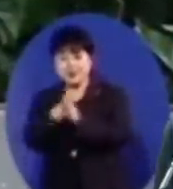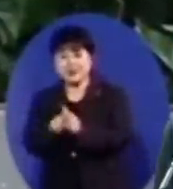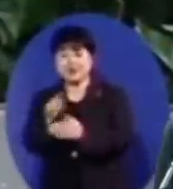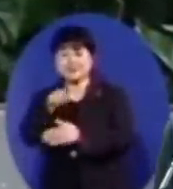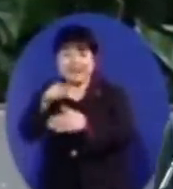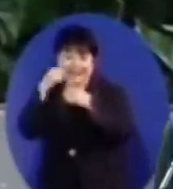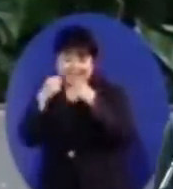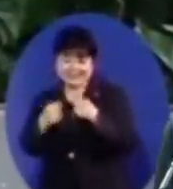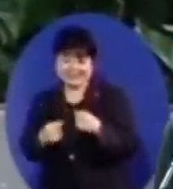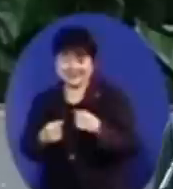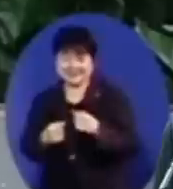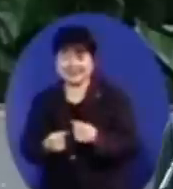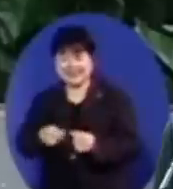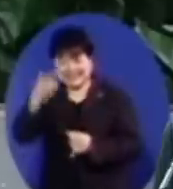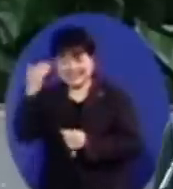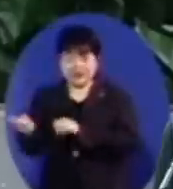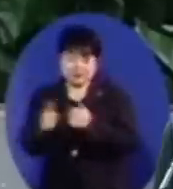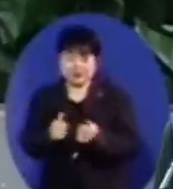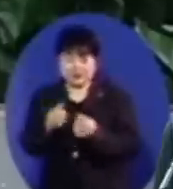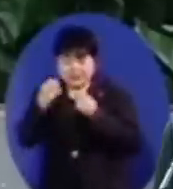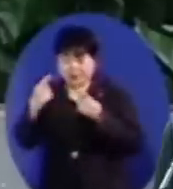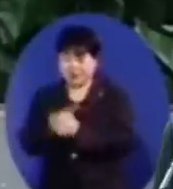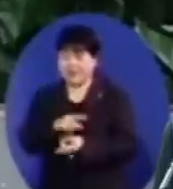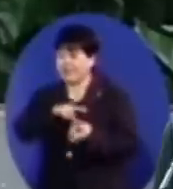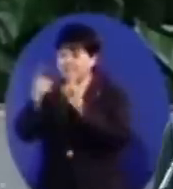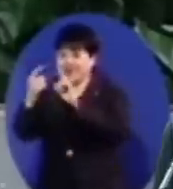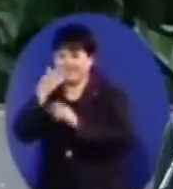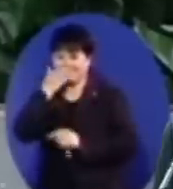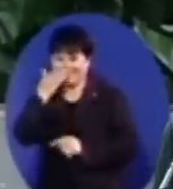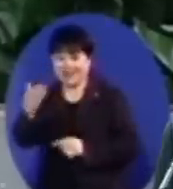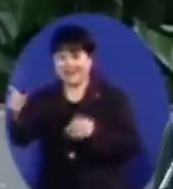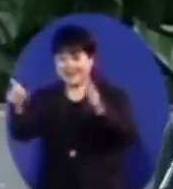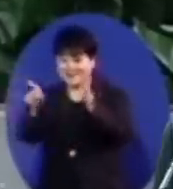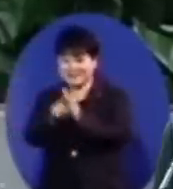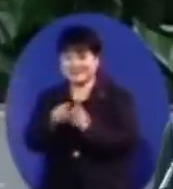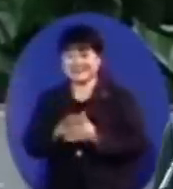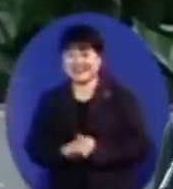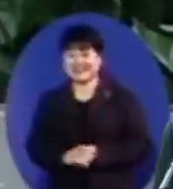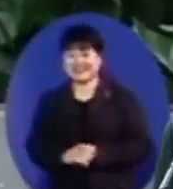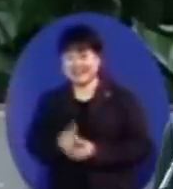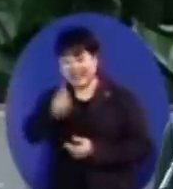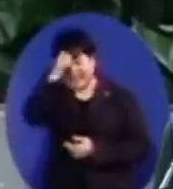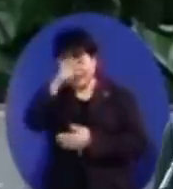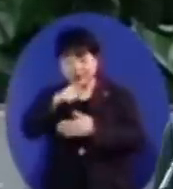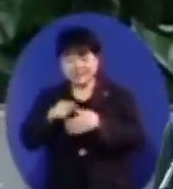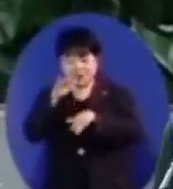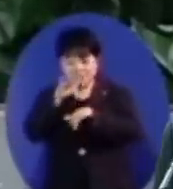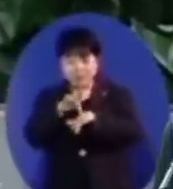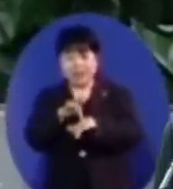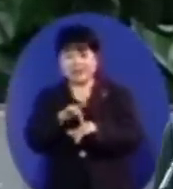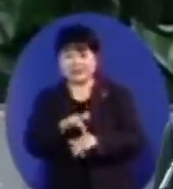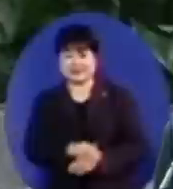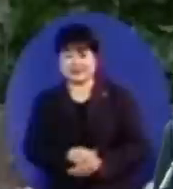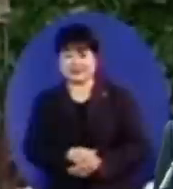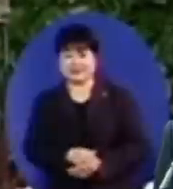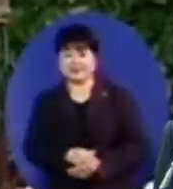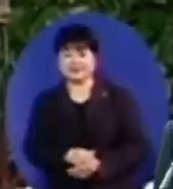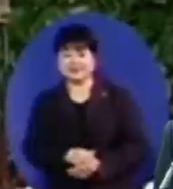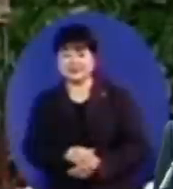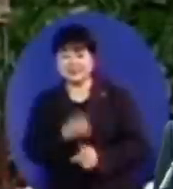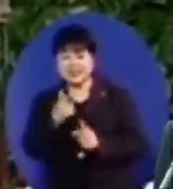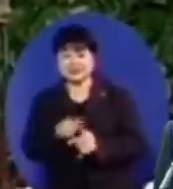안에서 옛사람은 죽고 새사람으로 부활하신 것입니다. 아담 안에서 마귀의 종이던 우리가 예수님